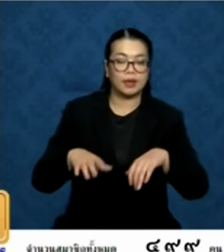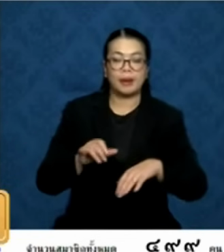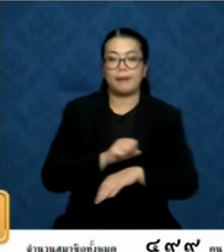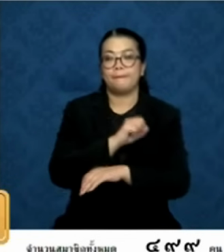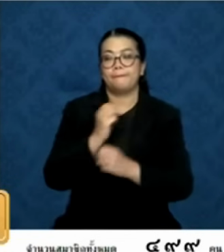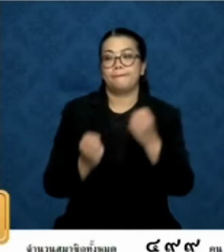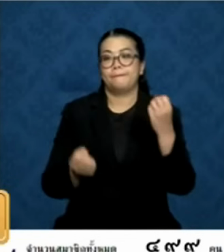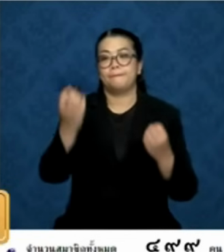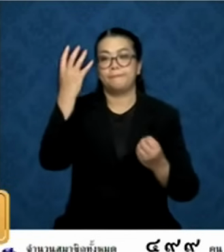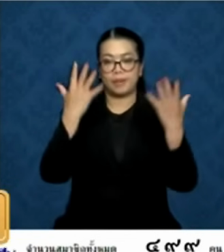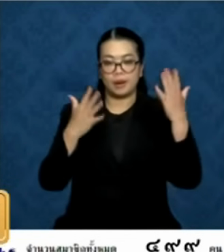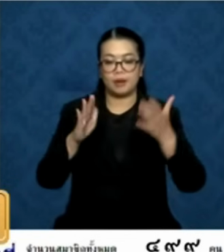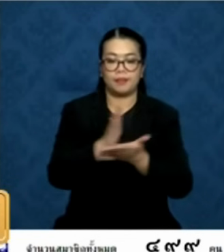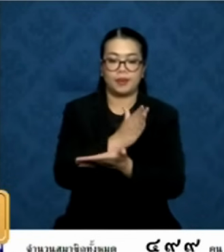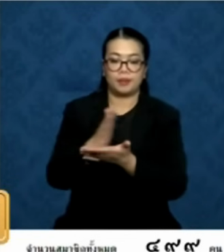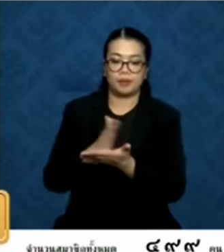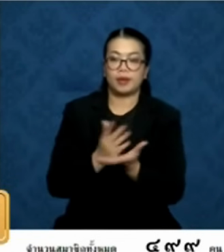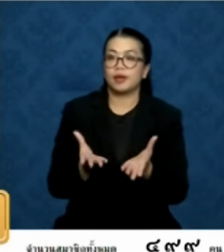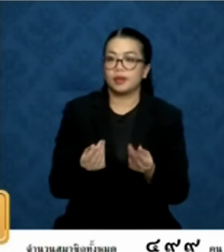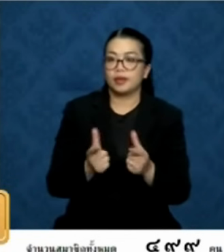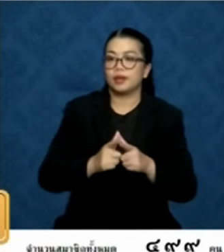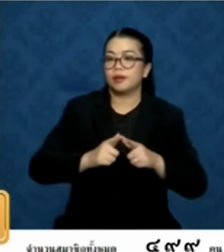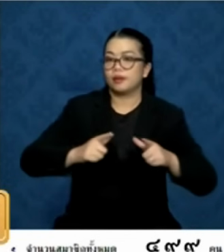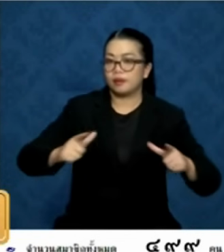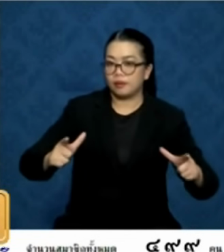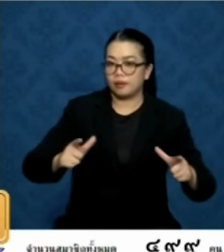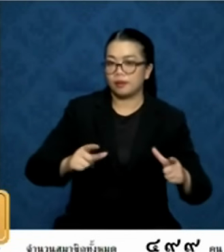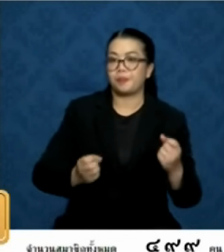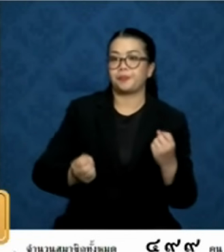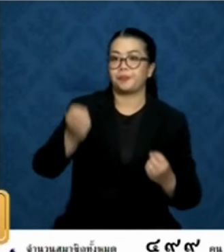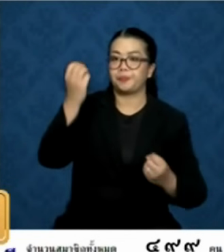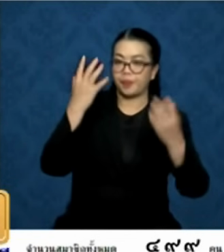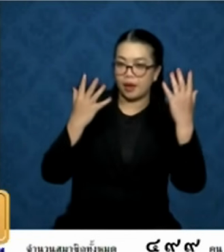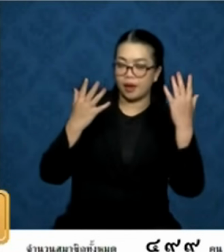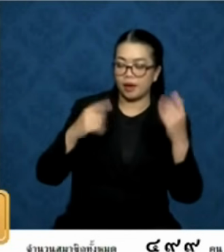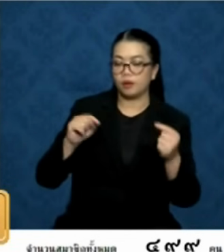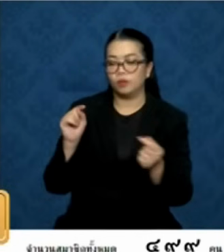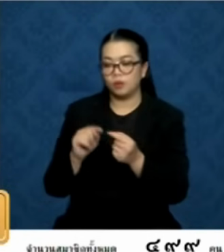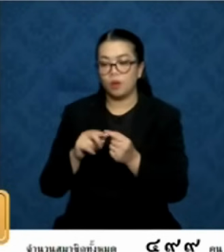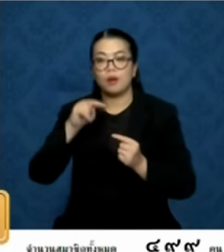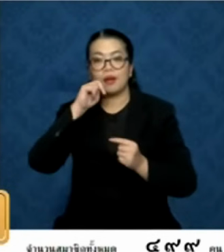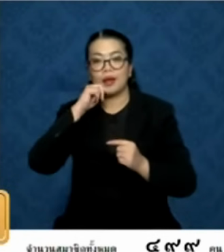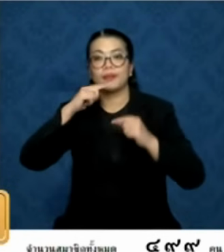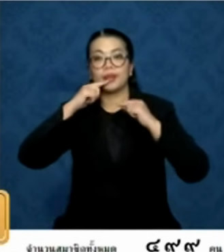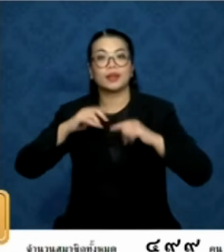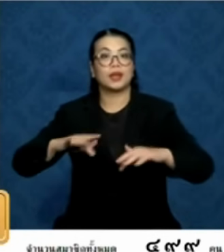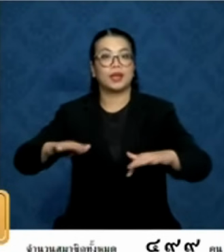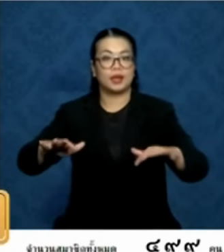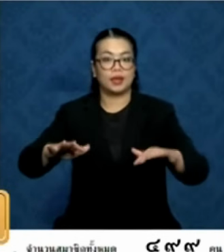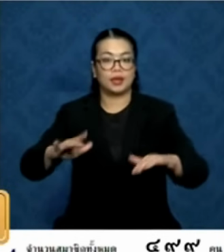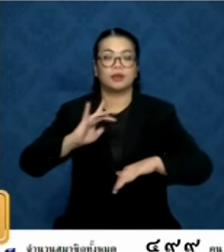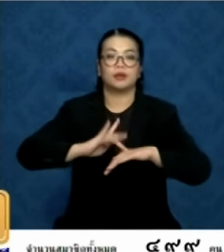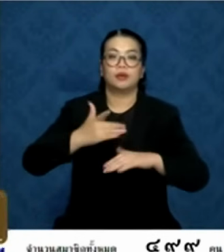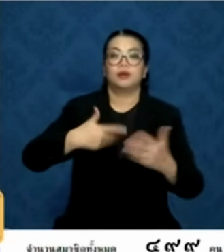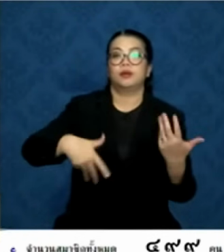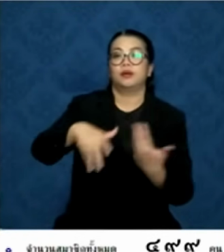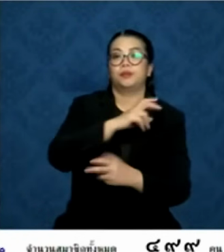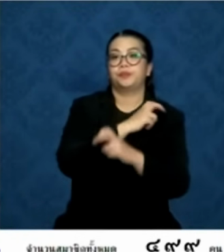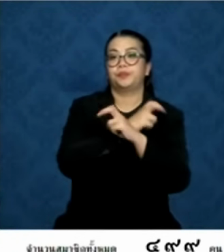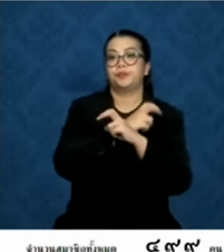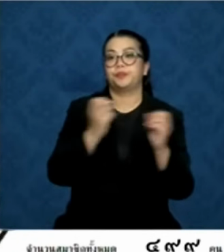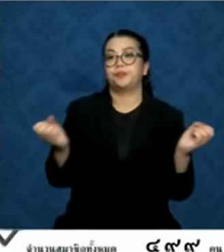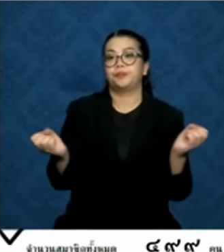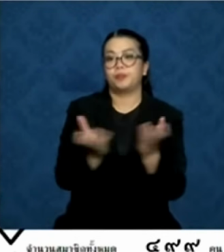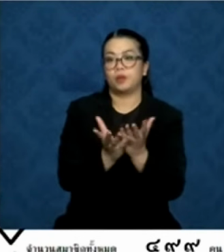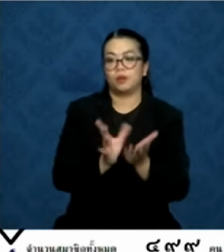อนุรักษ์ชายฝั่งและระบบนิเวศทางทะเลทรัพยากรธรรมชาติจัดการมลพิษและสิ่งแวดล้อมส่งเสริมและพัฒนาส